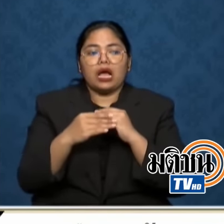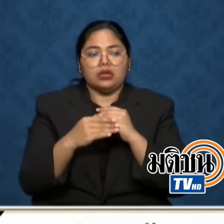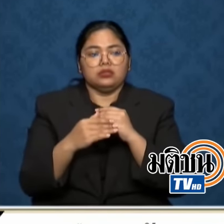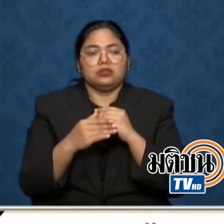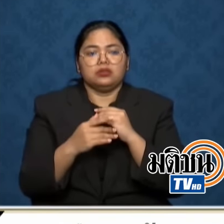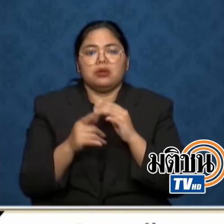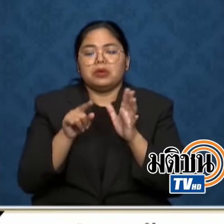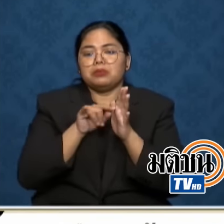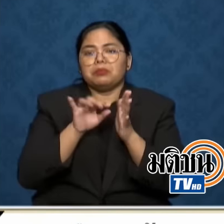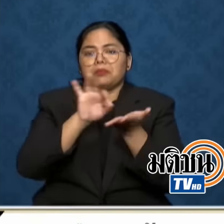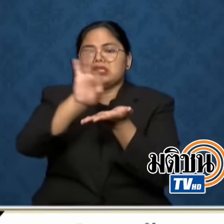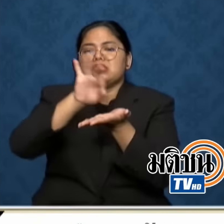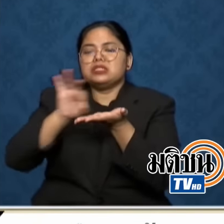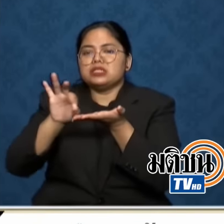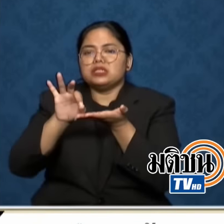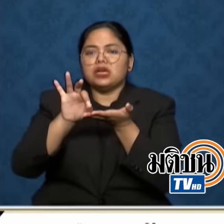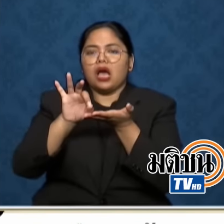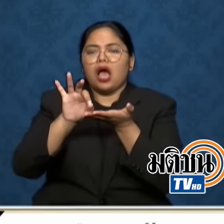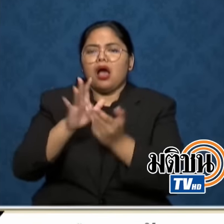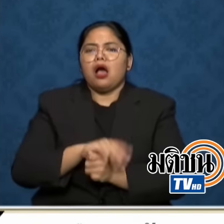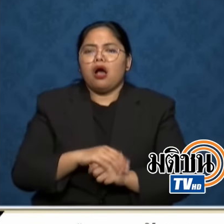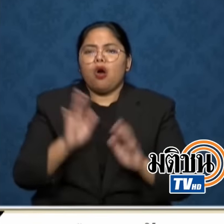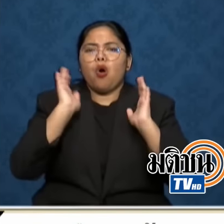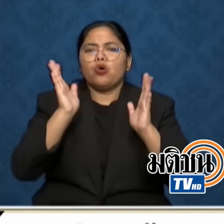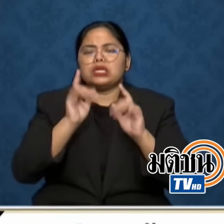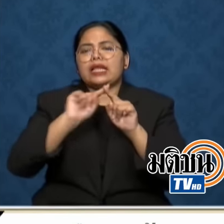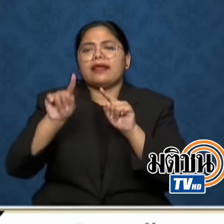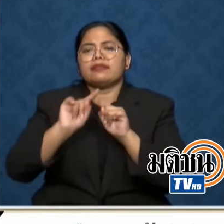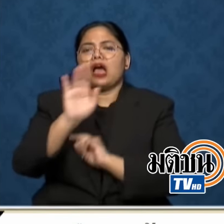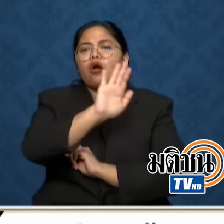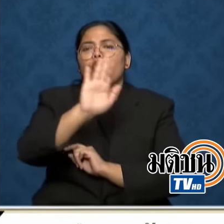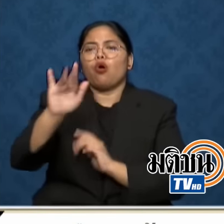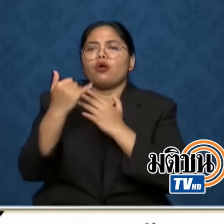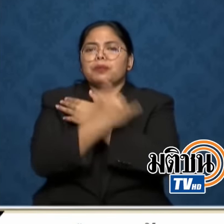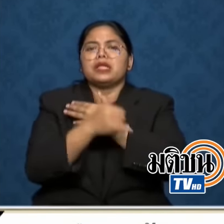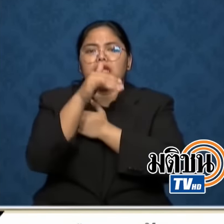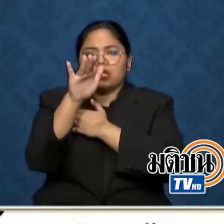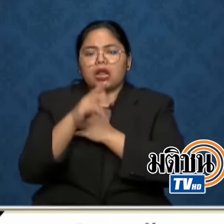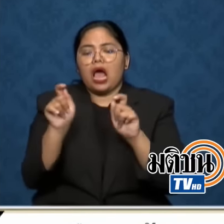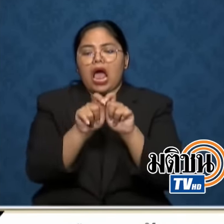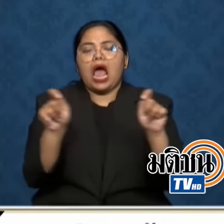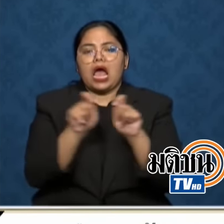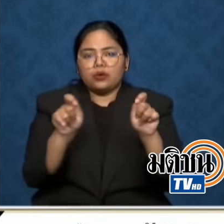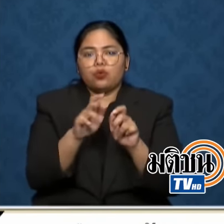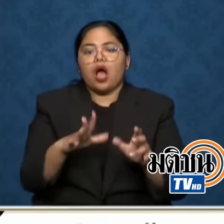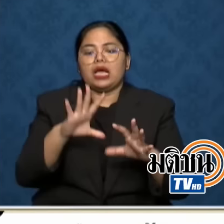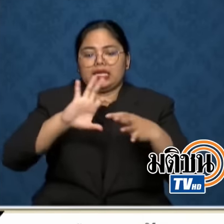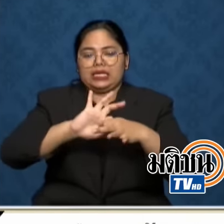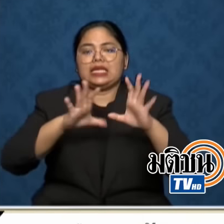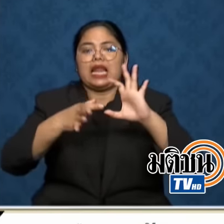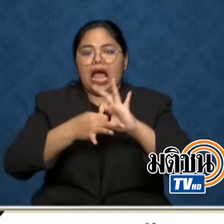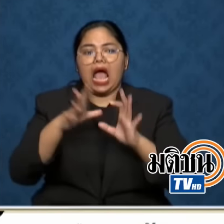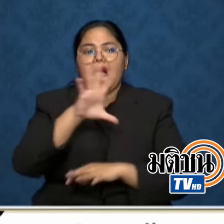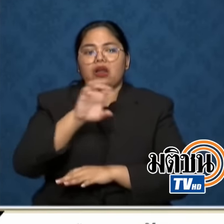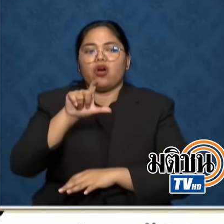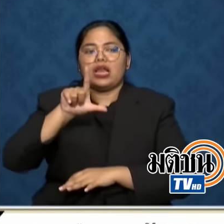ไปซื้อโฆษณาต่างประเทศนะครับง่ายไปไหมครับอันต่อมาครับอนุกีฬาครับได้เงินประมาณ500ล้านครับเน้น